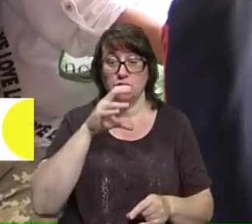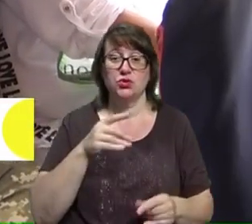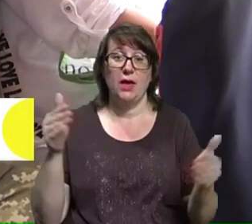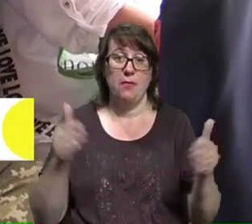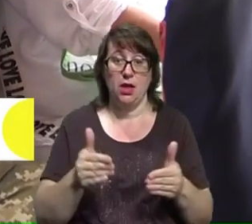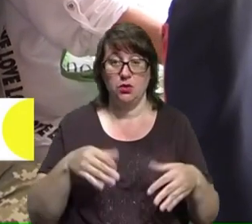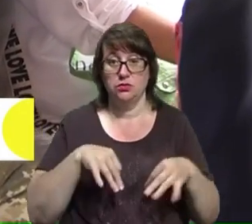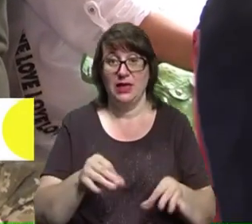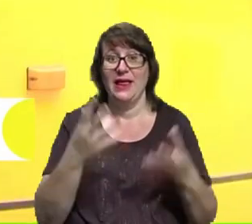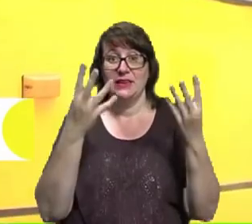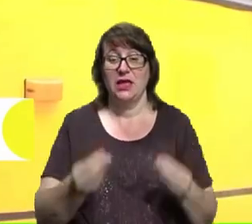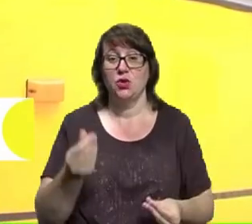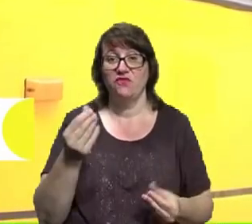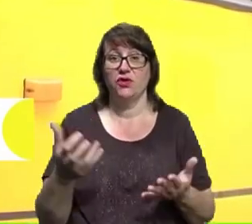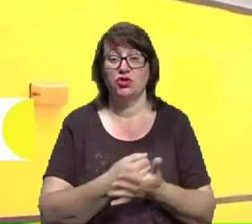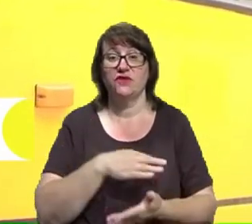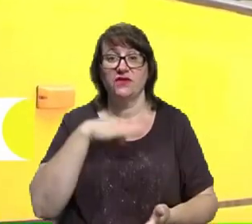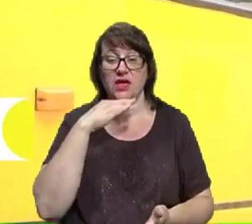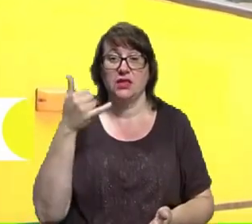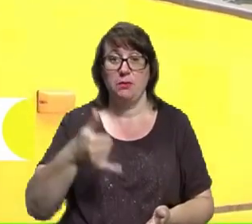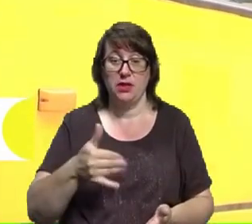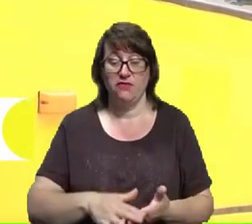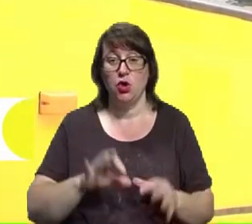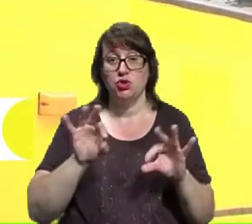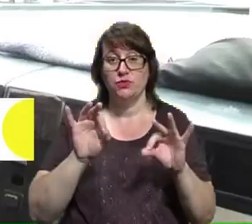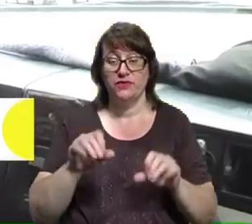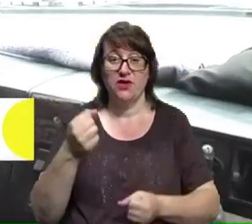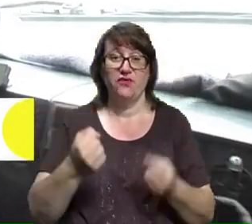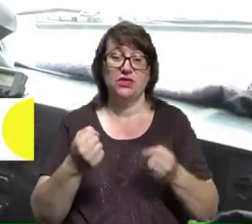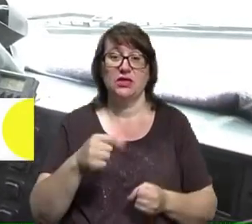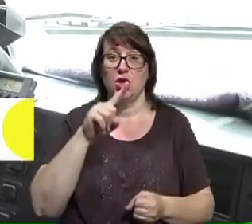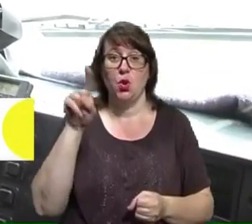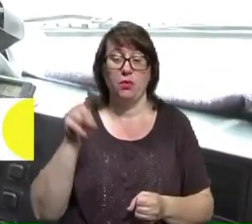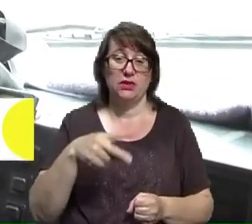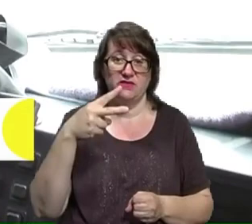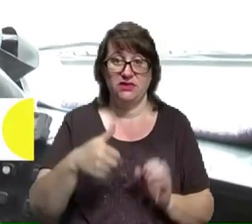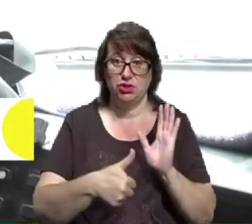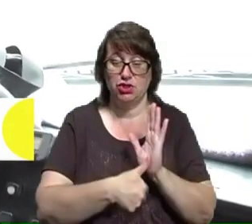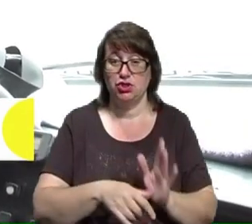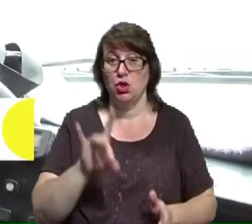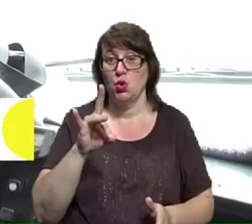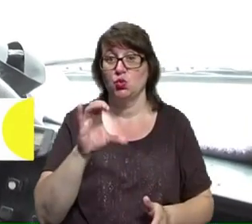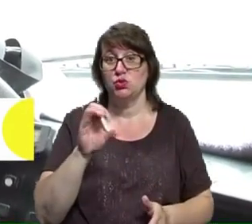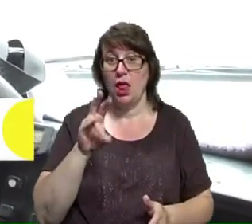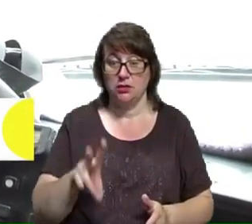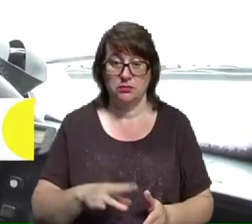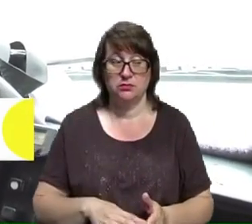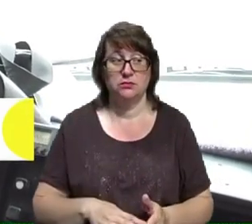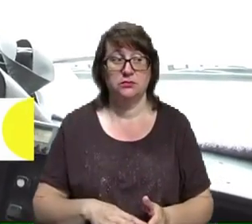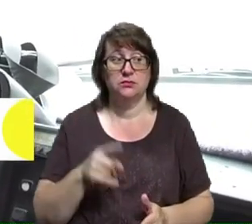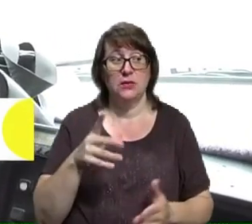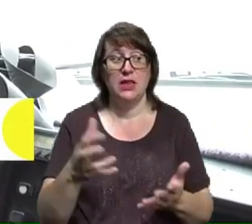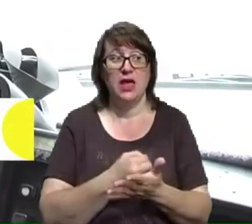виручки ледь вистачає на паливо, розповідає водій маршруту номер 26 Руслан Ящук. Тут не вистачає на,